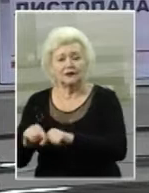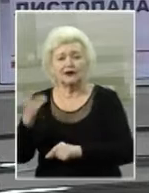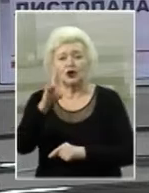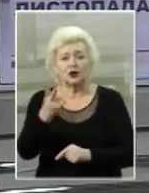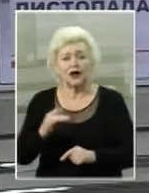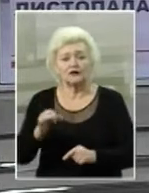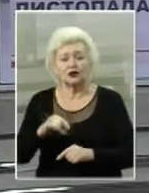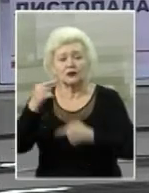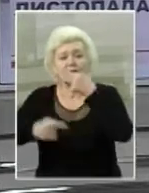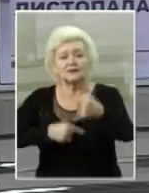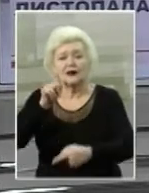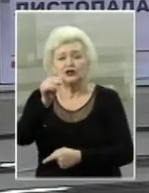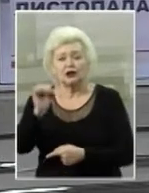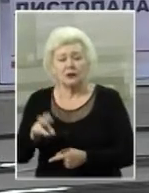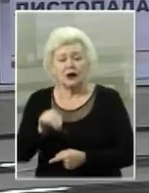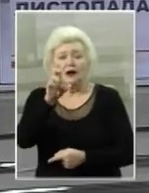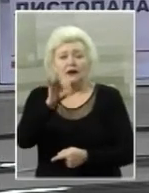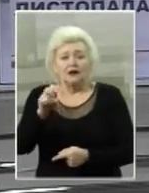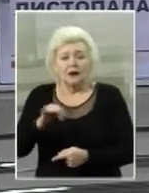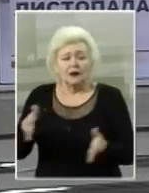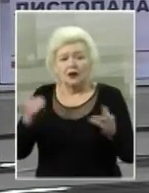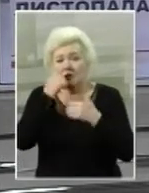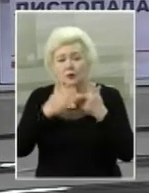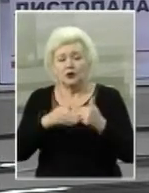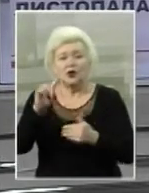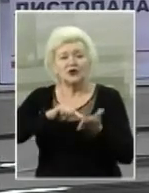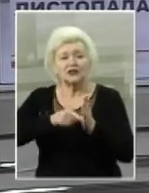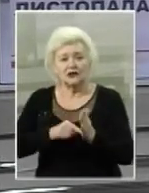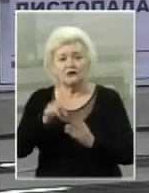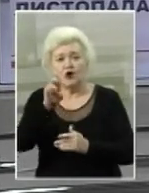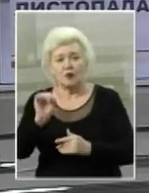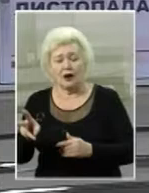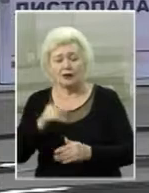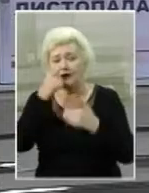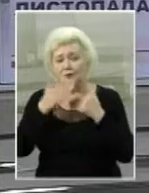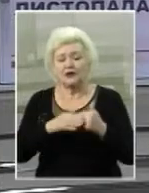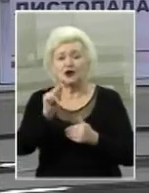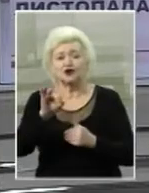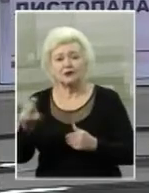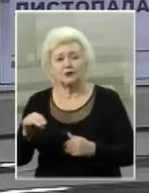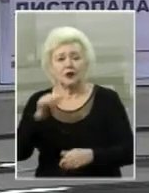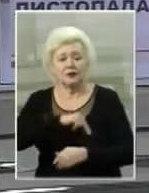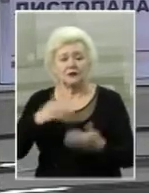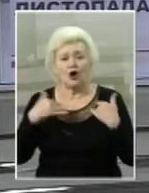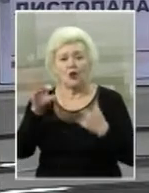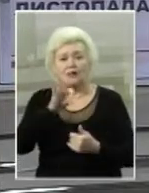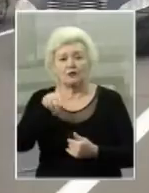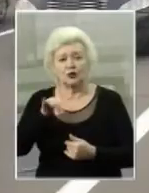за Чорнобаївкою та Береславському шосе поблизу Шилової балки. Біля Чорнобаївки працювала наша Олена